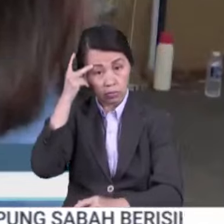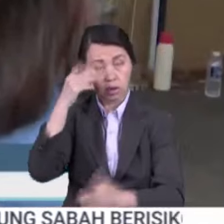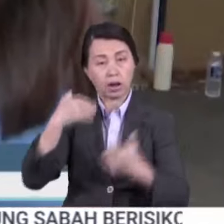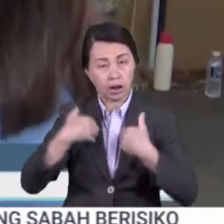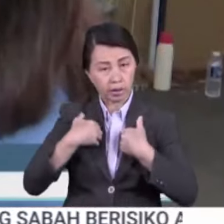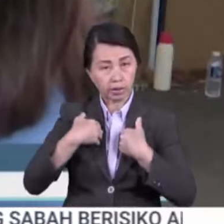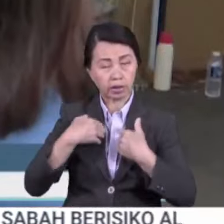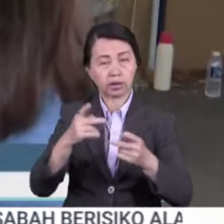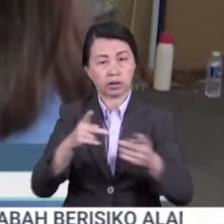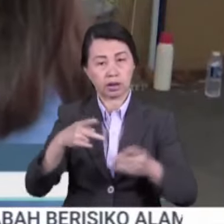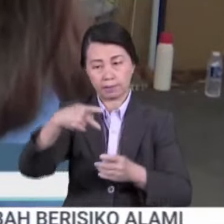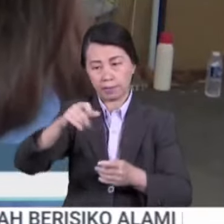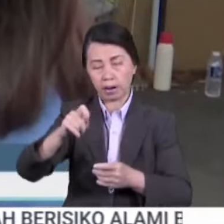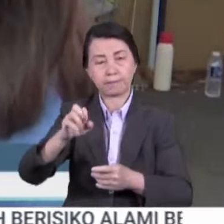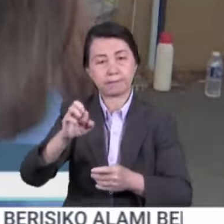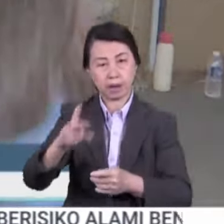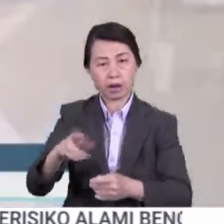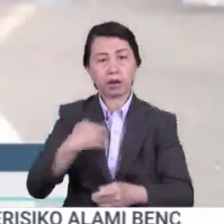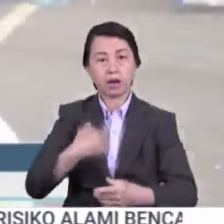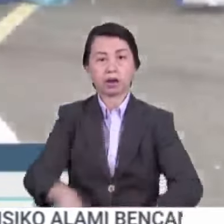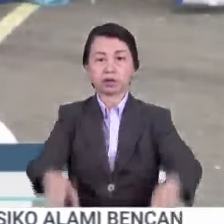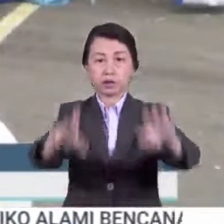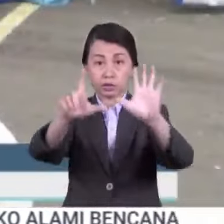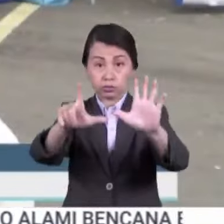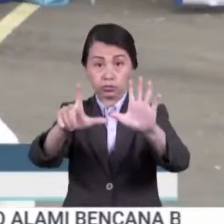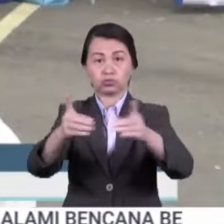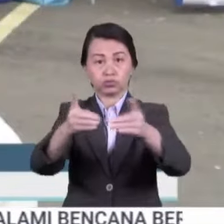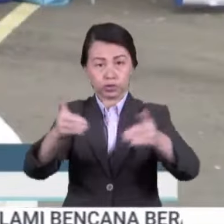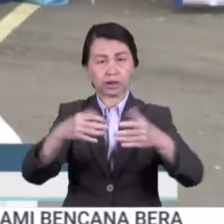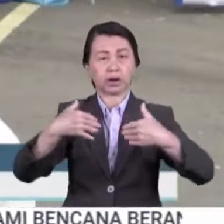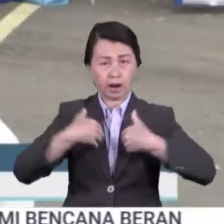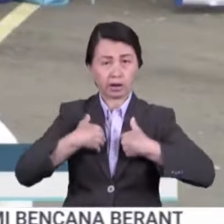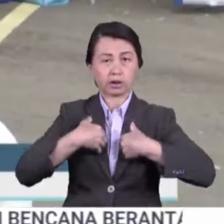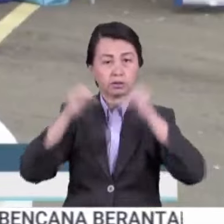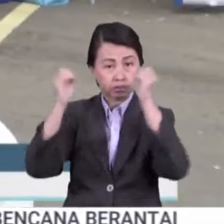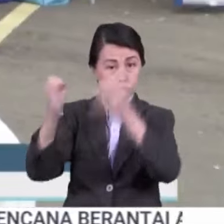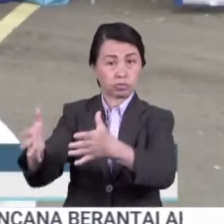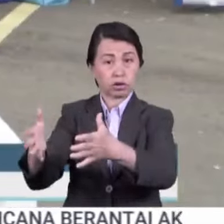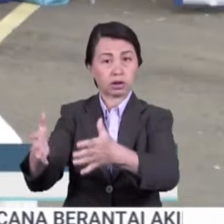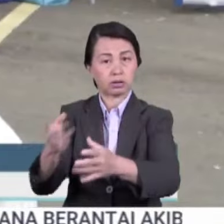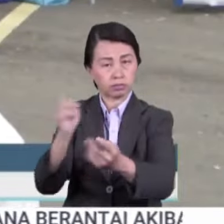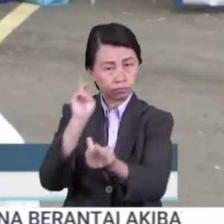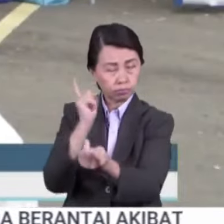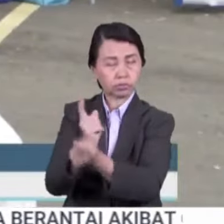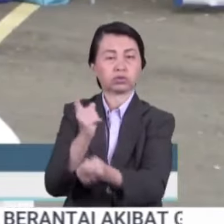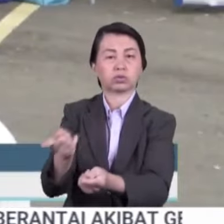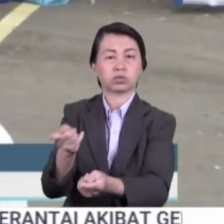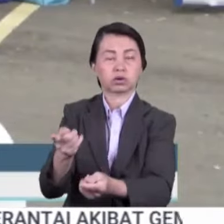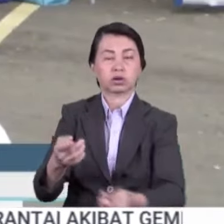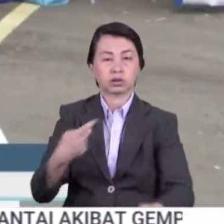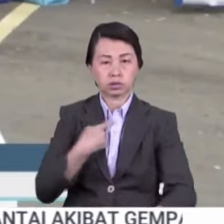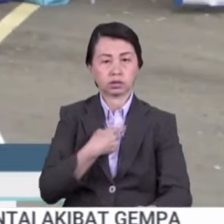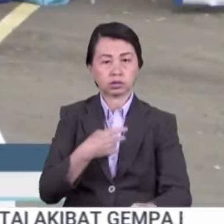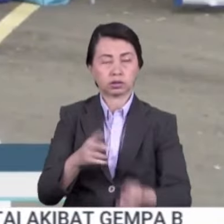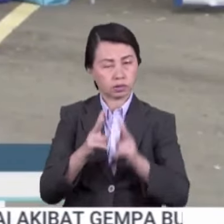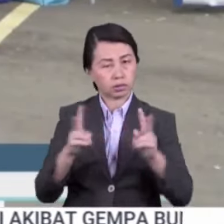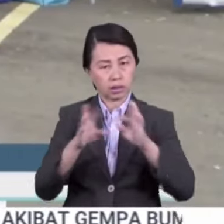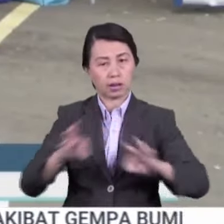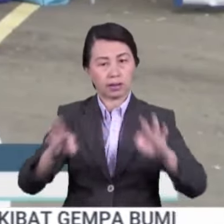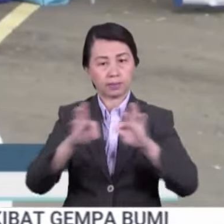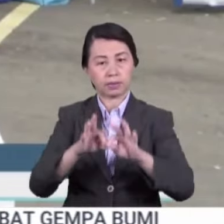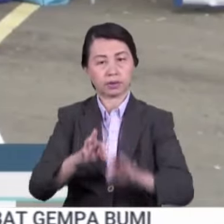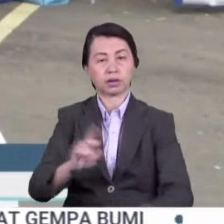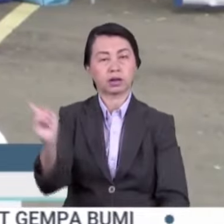Punadat, daerah Papa, dia ada 7 daerah yang ada. Kami juga sangat menitik beratkan tentang di